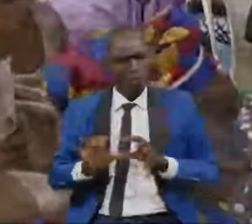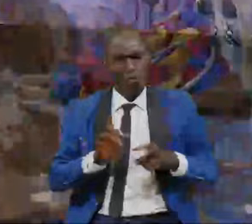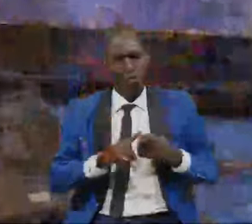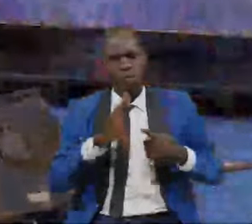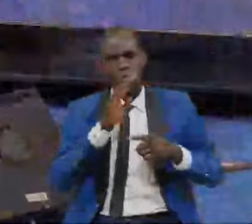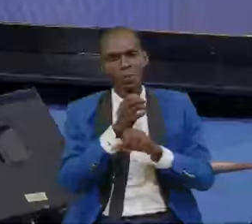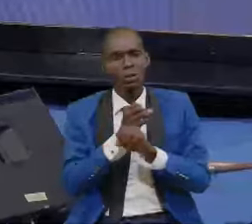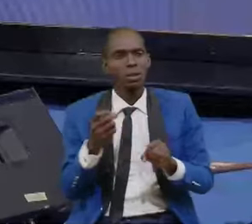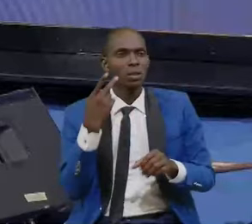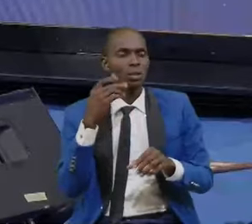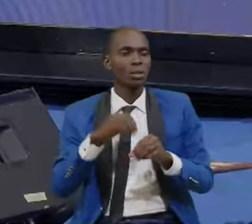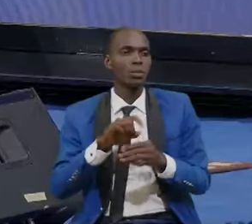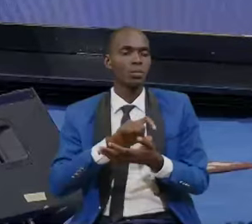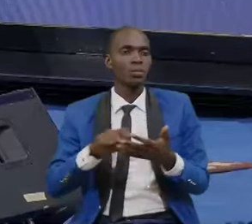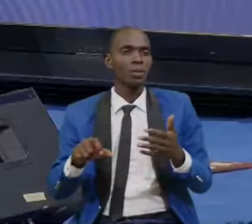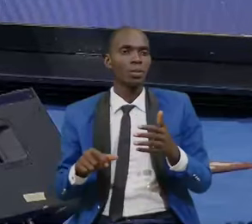Verset 31.